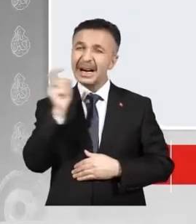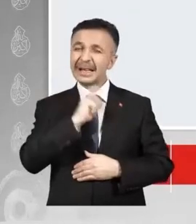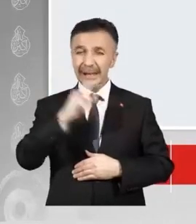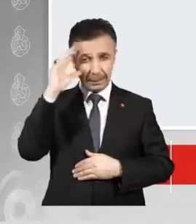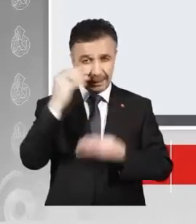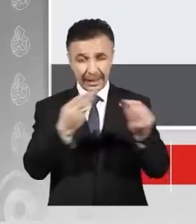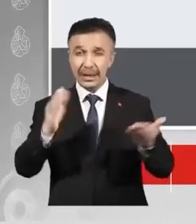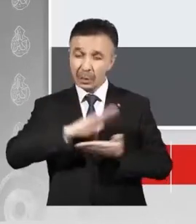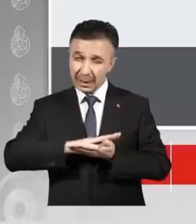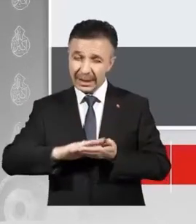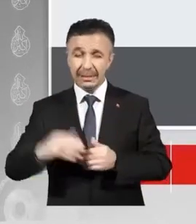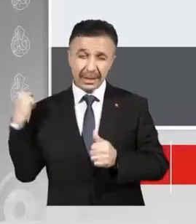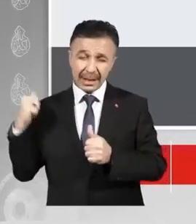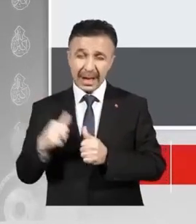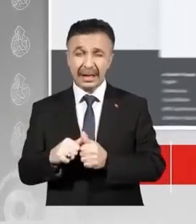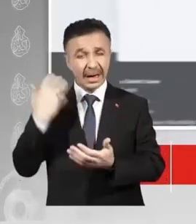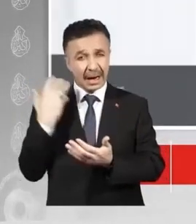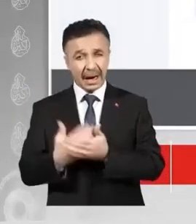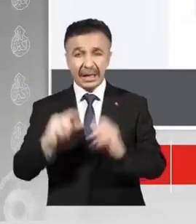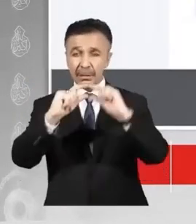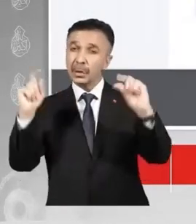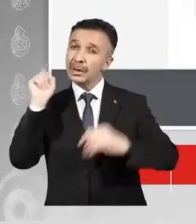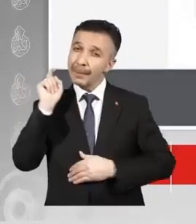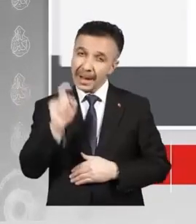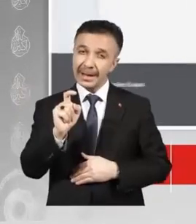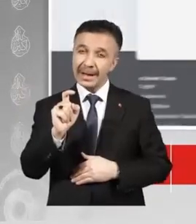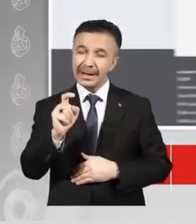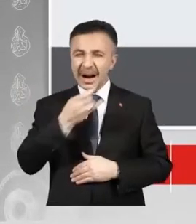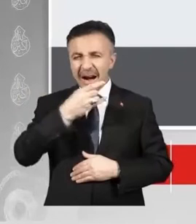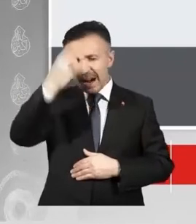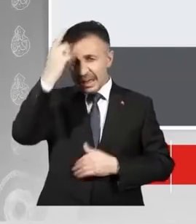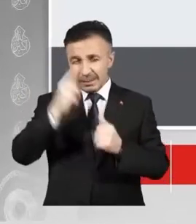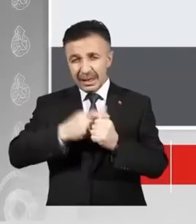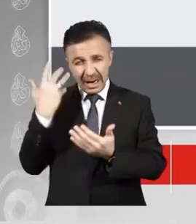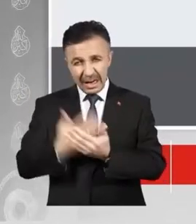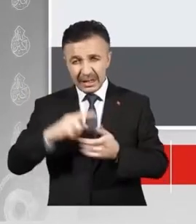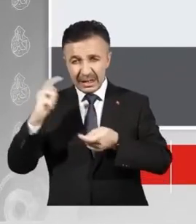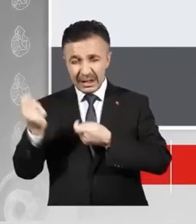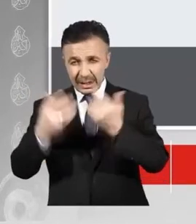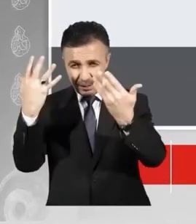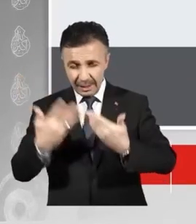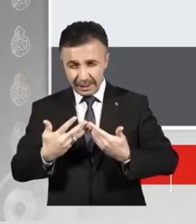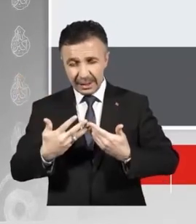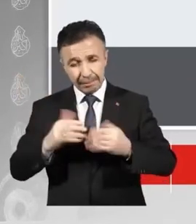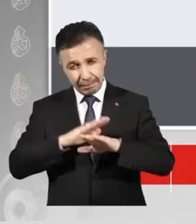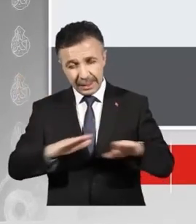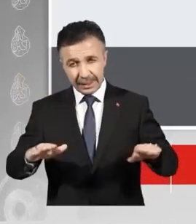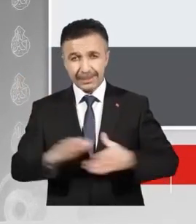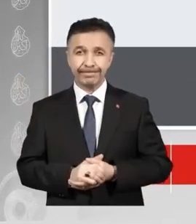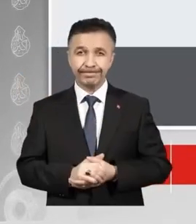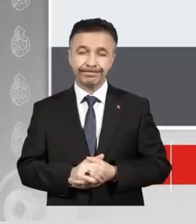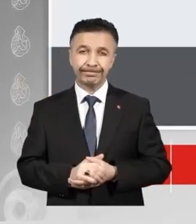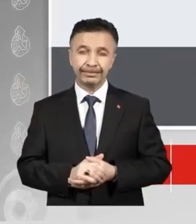hatalı bilgileri düzeltip tekrar kaydet butonuna basarak hac ön kayıt işlemini bitiriniz.